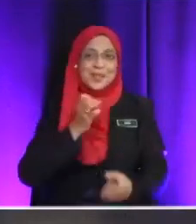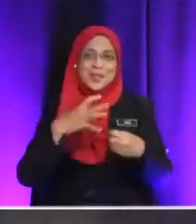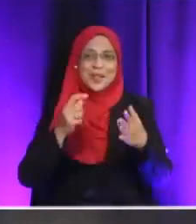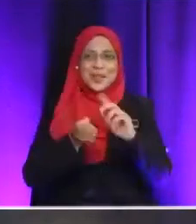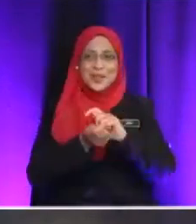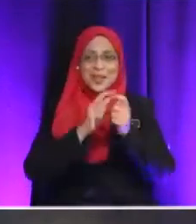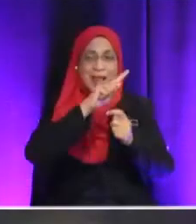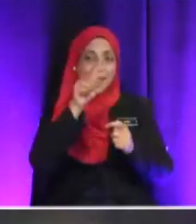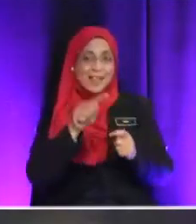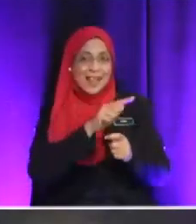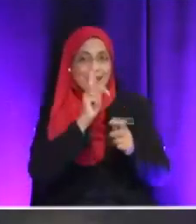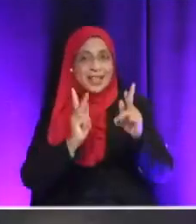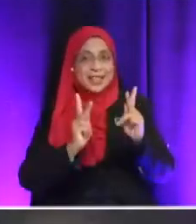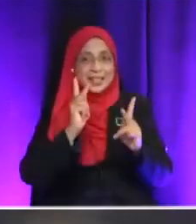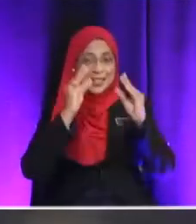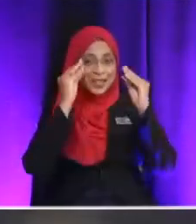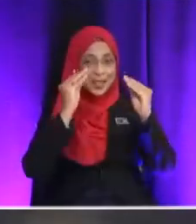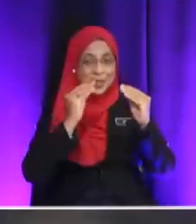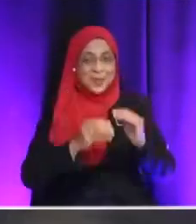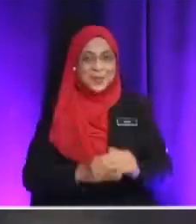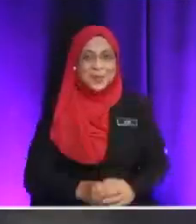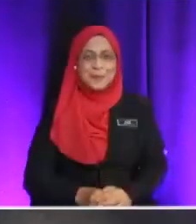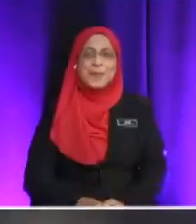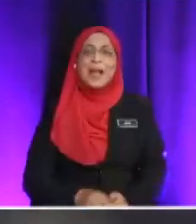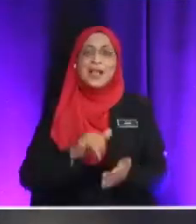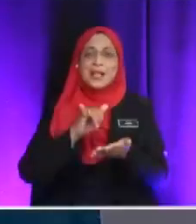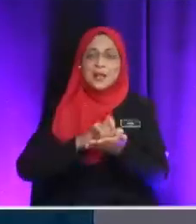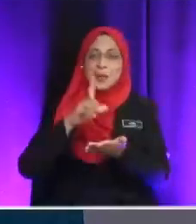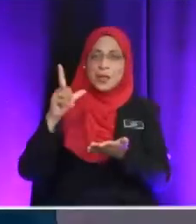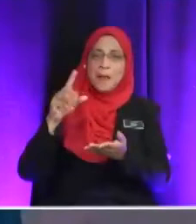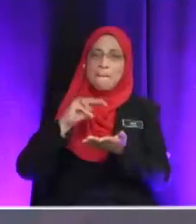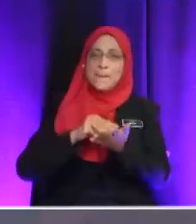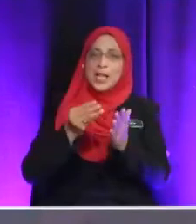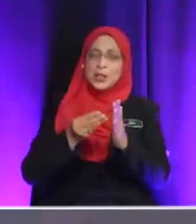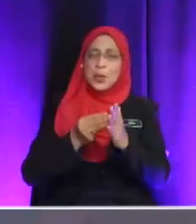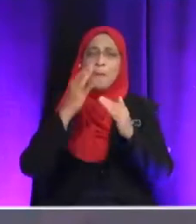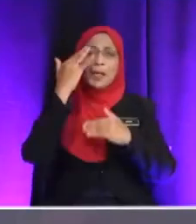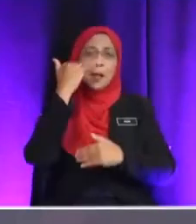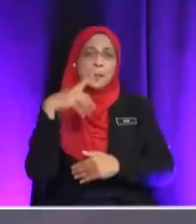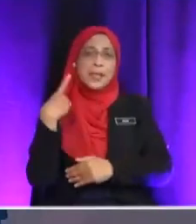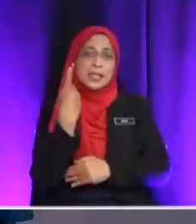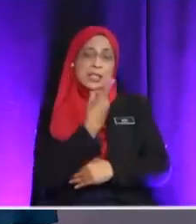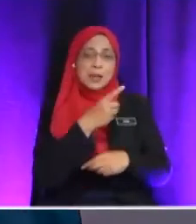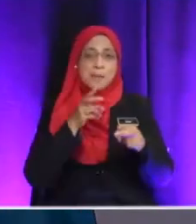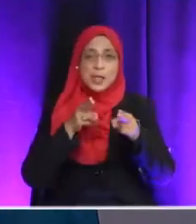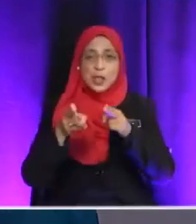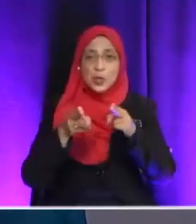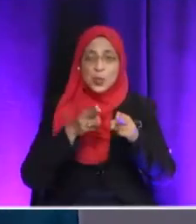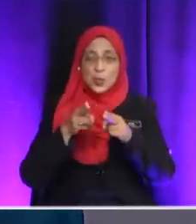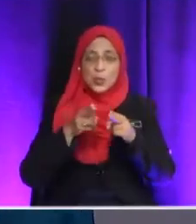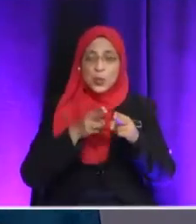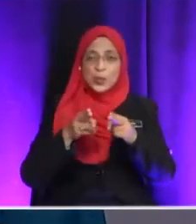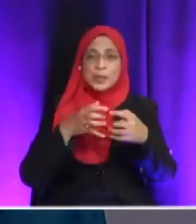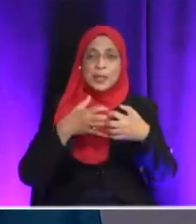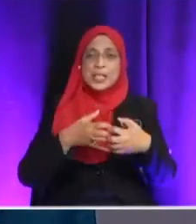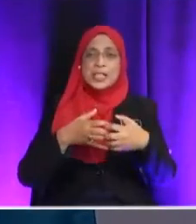oke itulah maksudnya Kenapa kita perlu selenggara Hai membaik pulih secara terancam by untuk